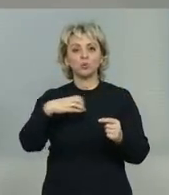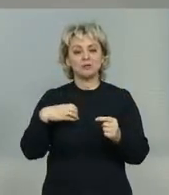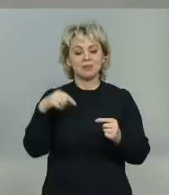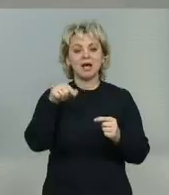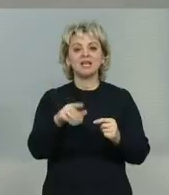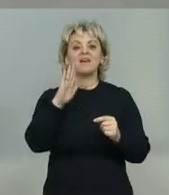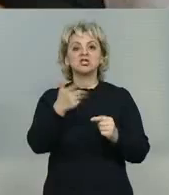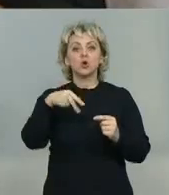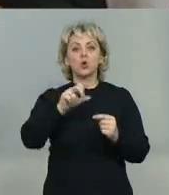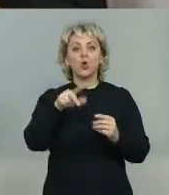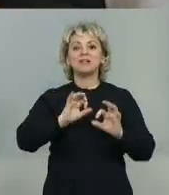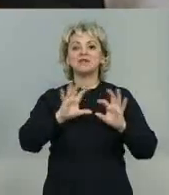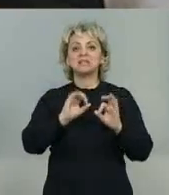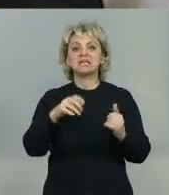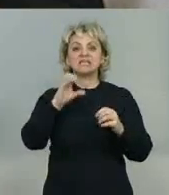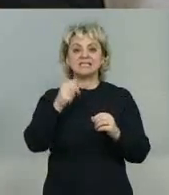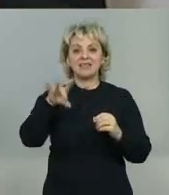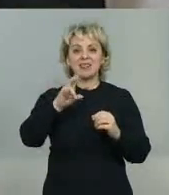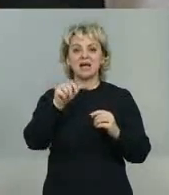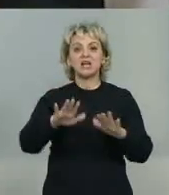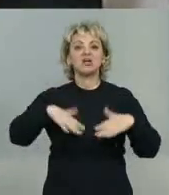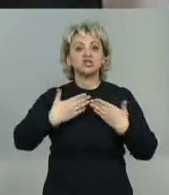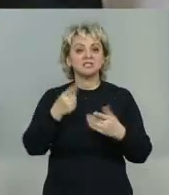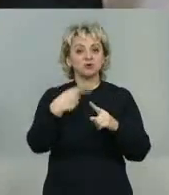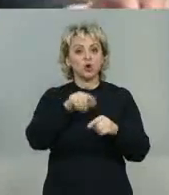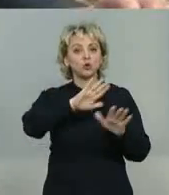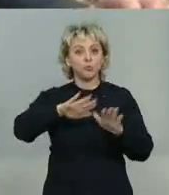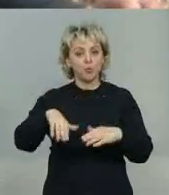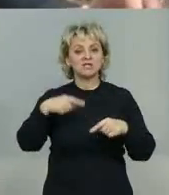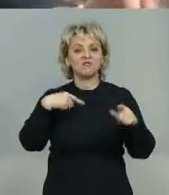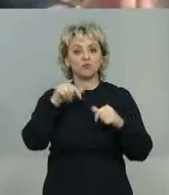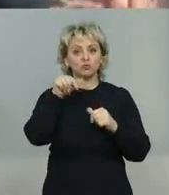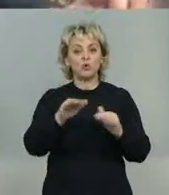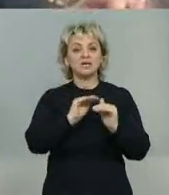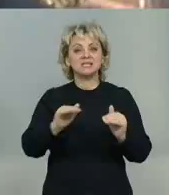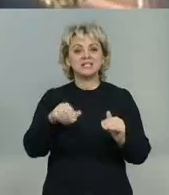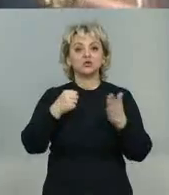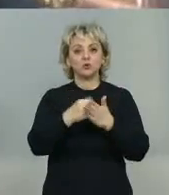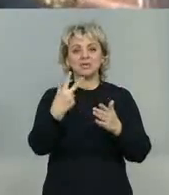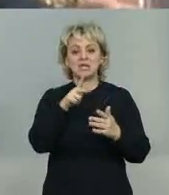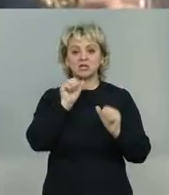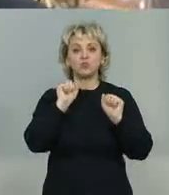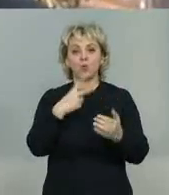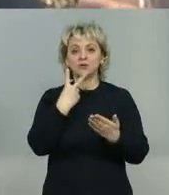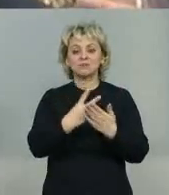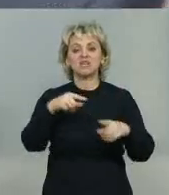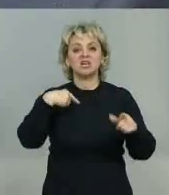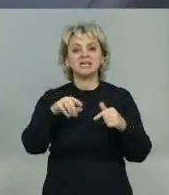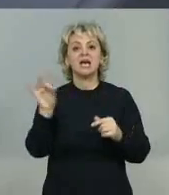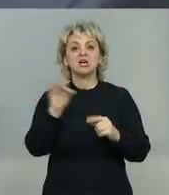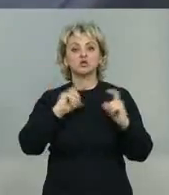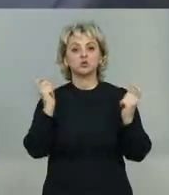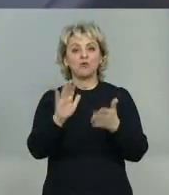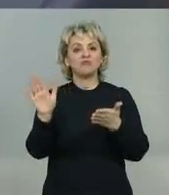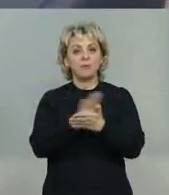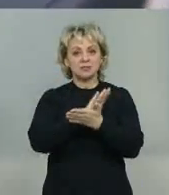губернатором. Василий Голубев рассказал сенаторам об инициативе, по которой после Мундиаля дети до 13 лет смогут смотреть футбол на